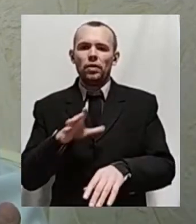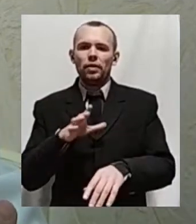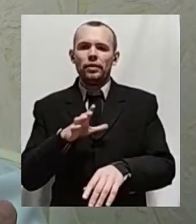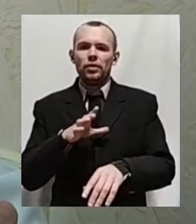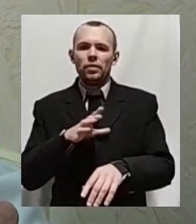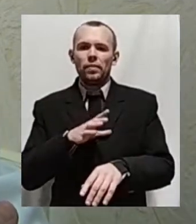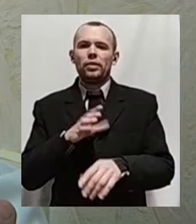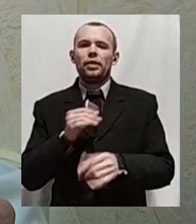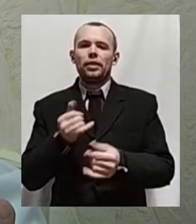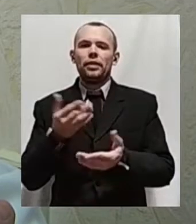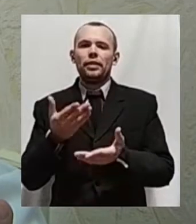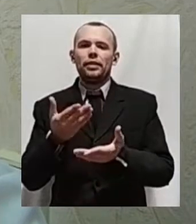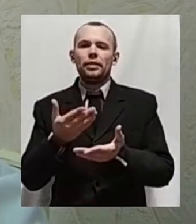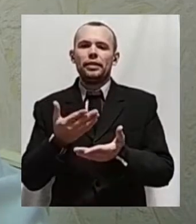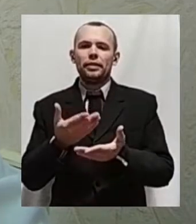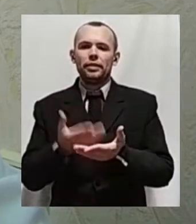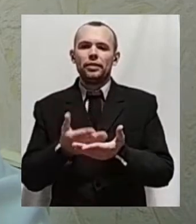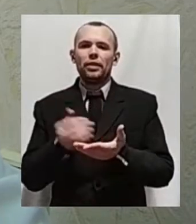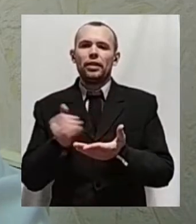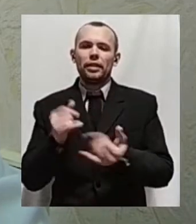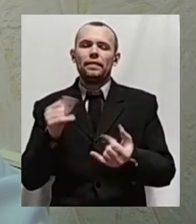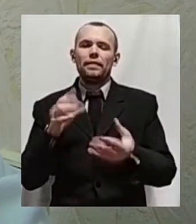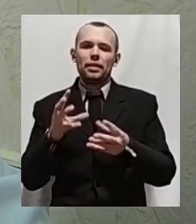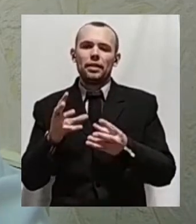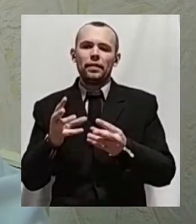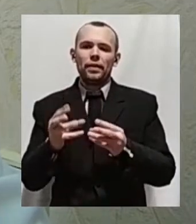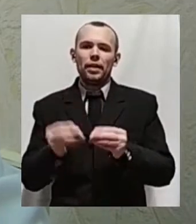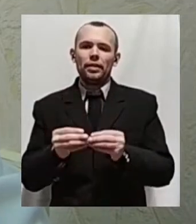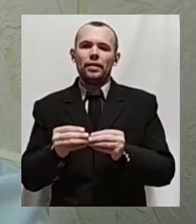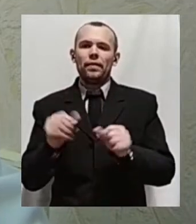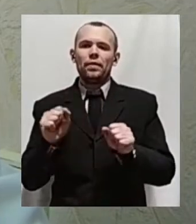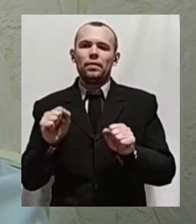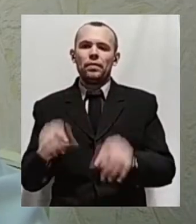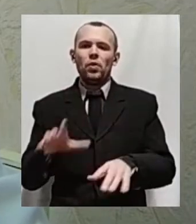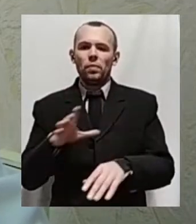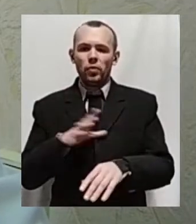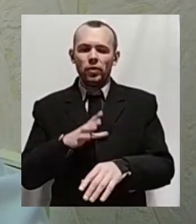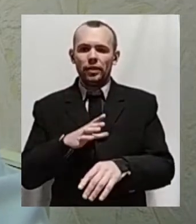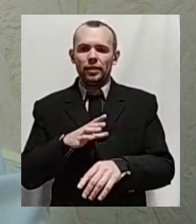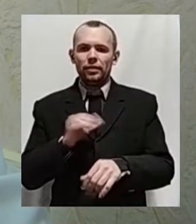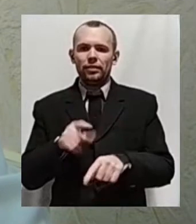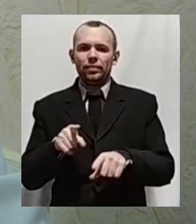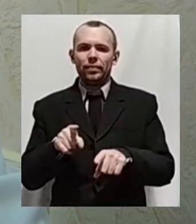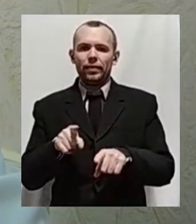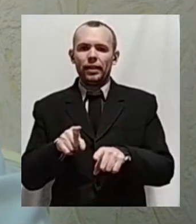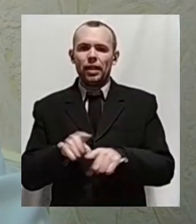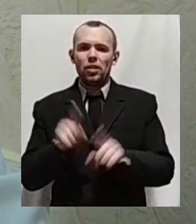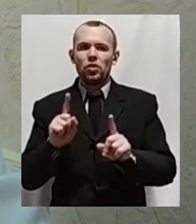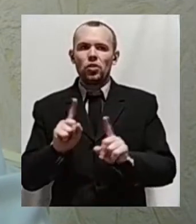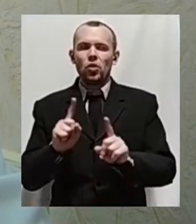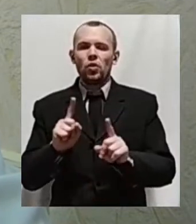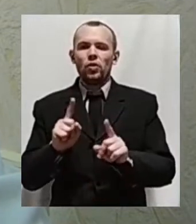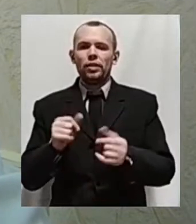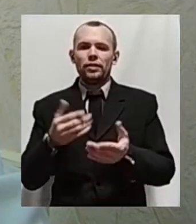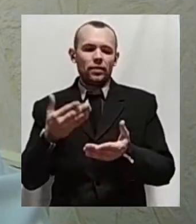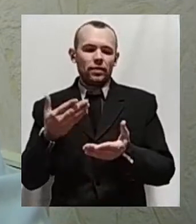застосування лазерних і променевих методик. Тому прийнято було рішення про її радикальне видалення. А чому в світі